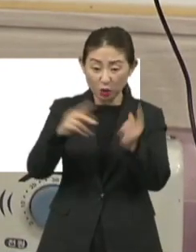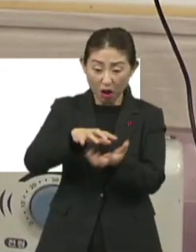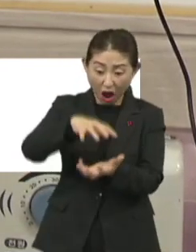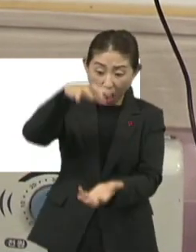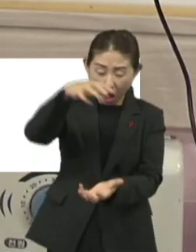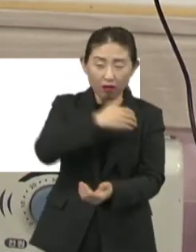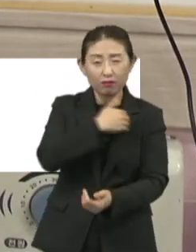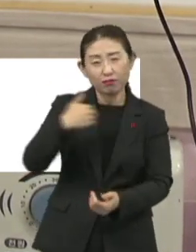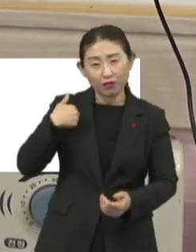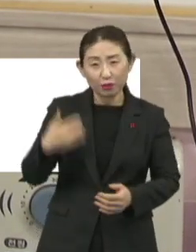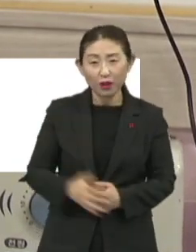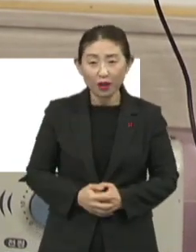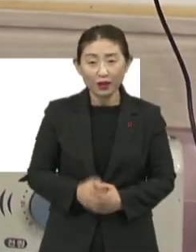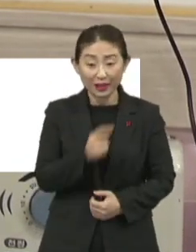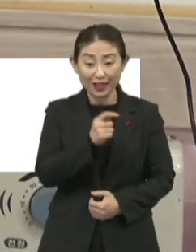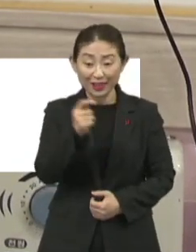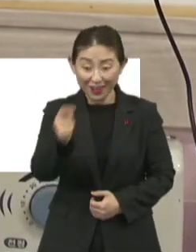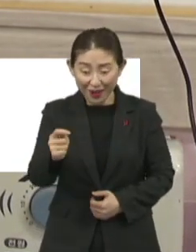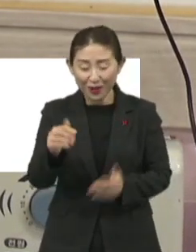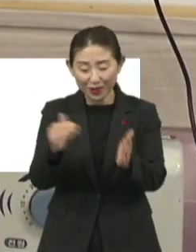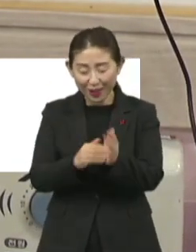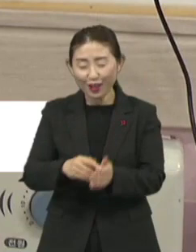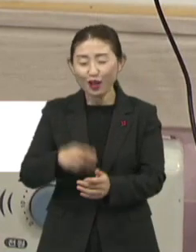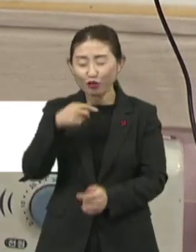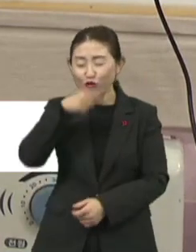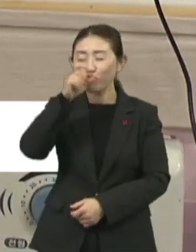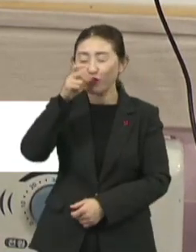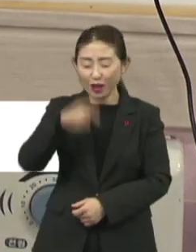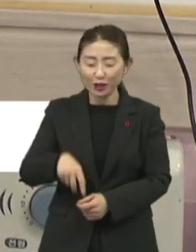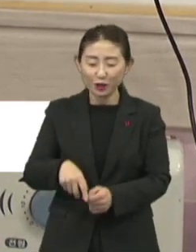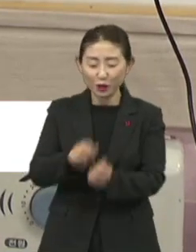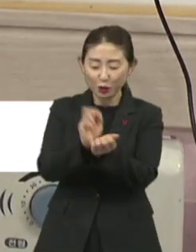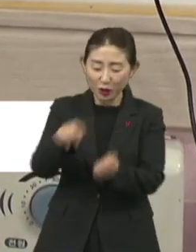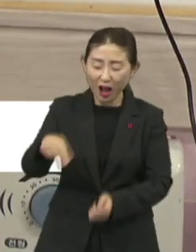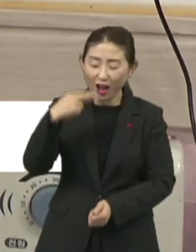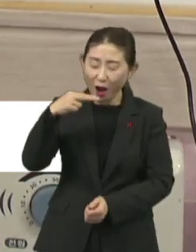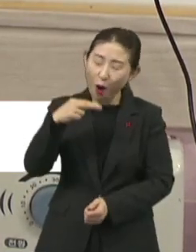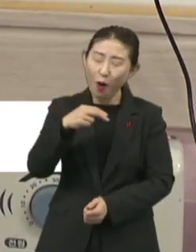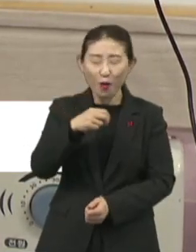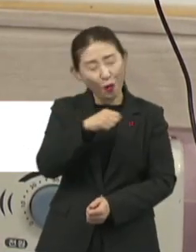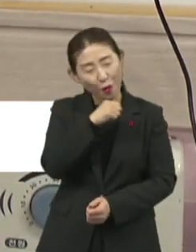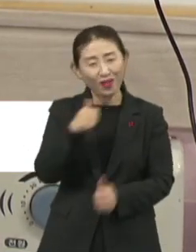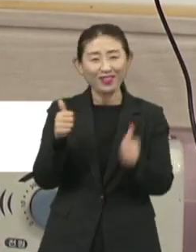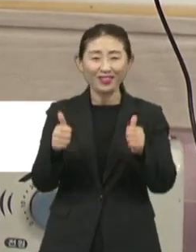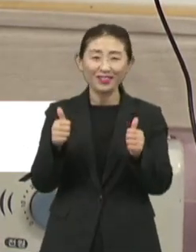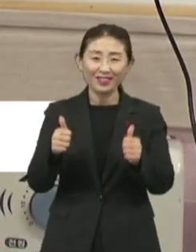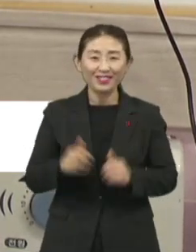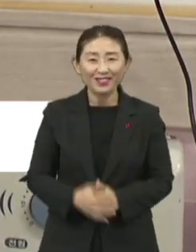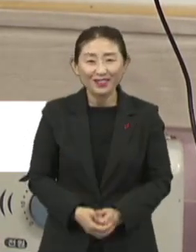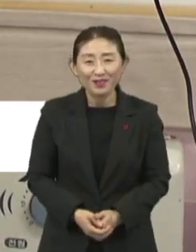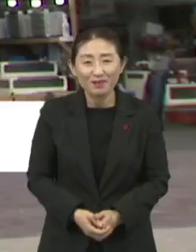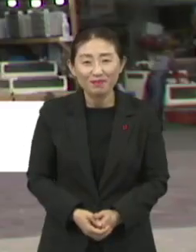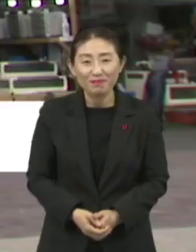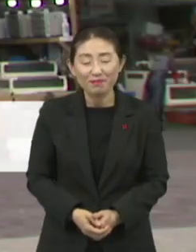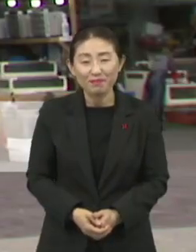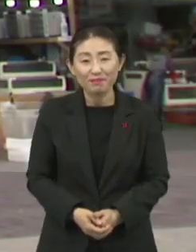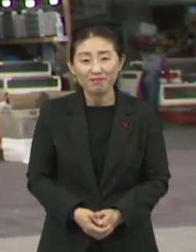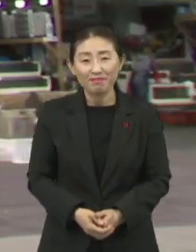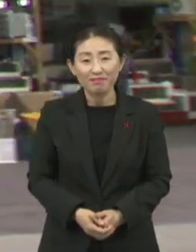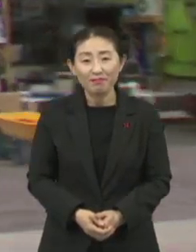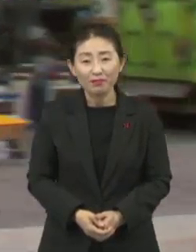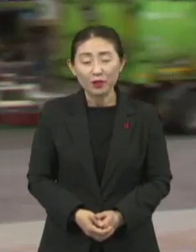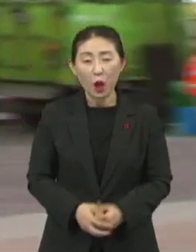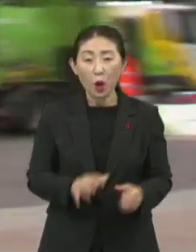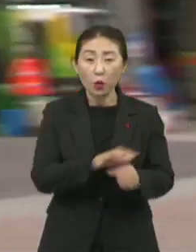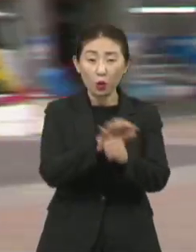택시 타고 와가지고 술도 마시고 새조개도 즐기고 이렇게 택시 타고 다시 가는 거. 저는 너무 극추천하는 것 같아요.